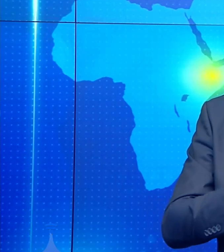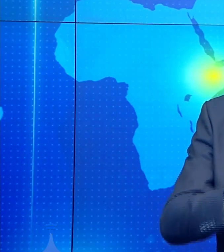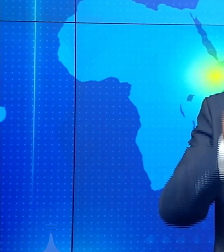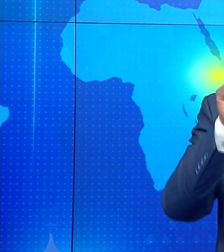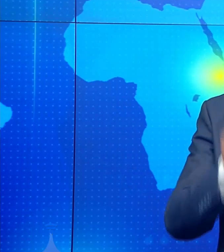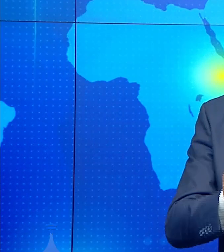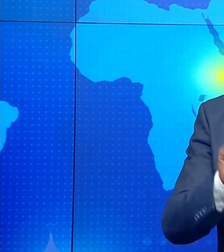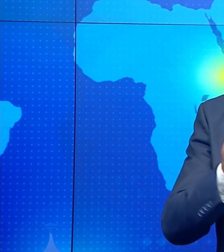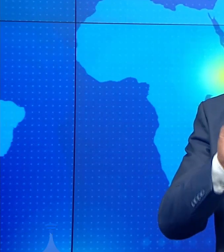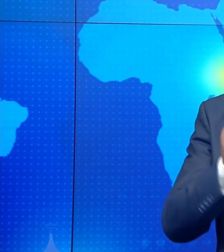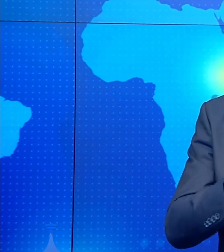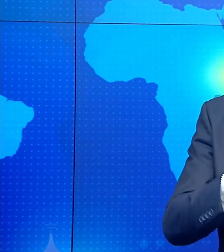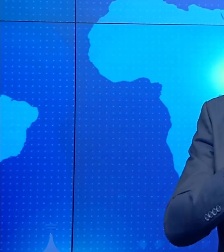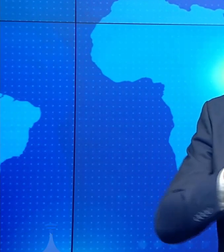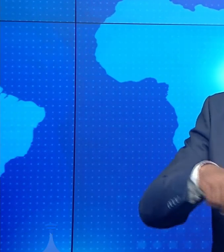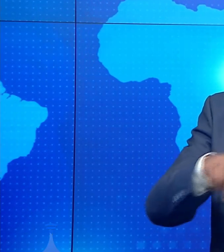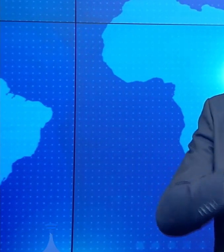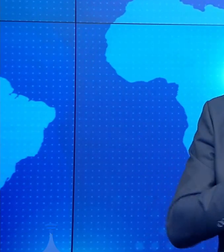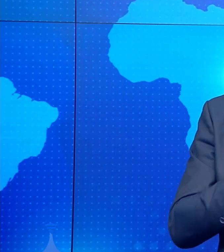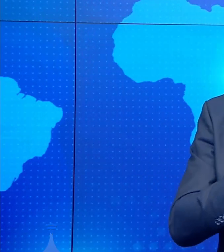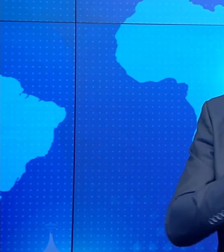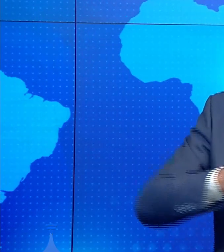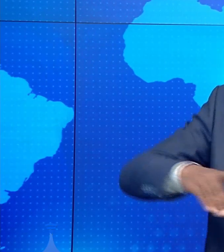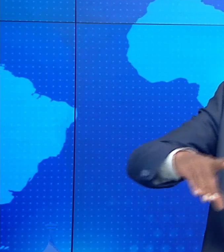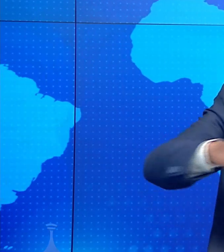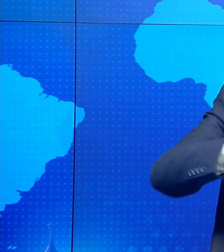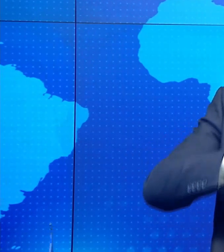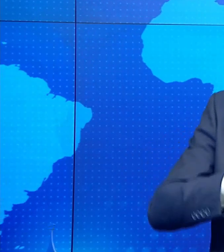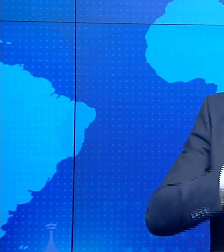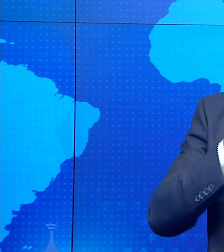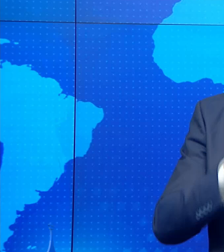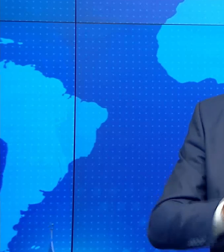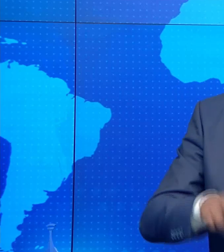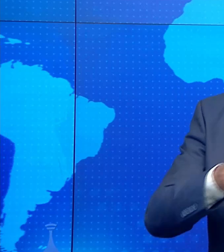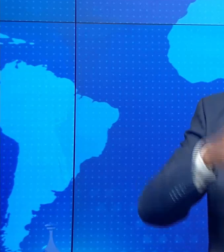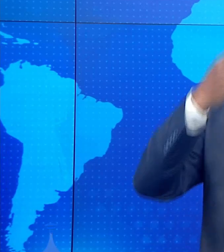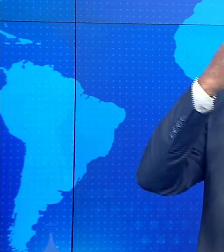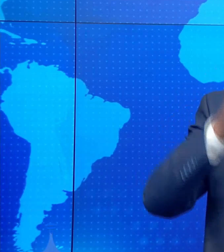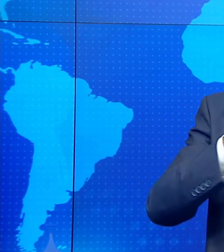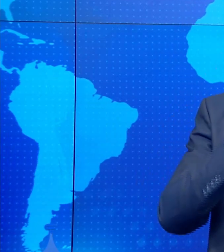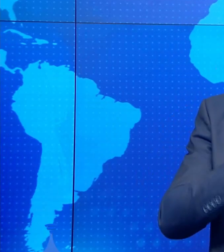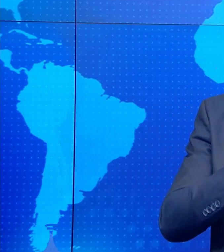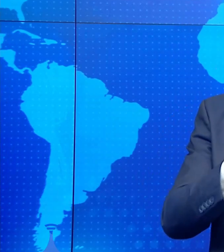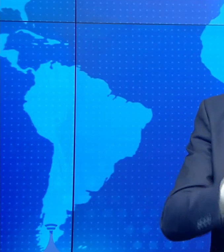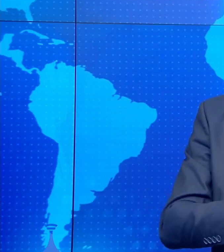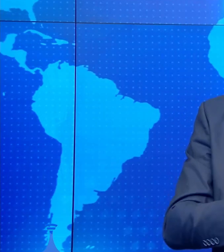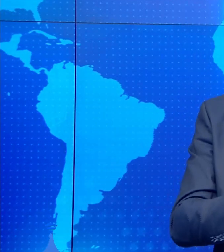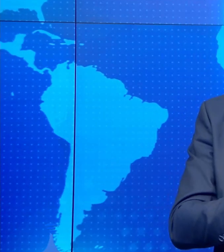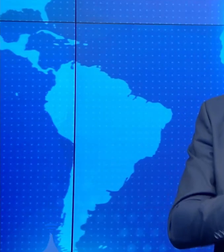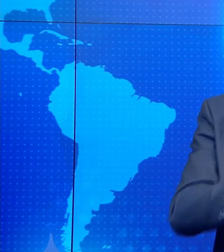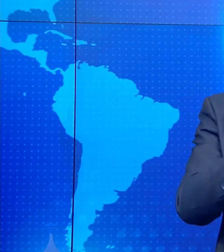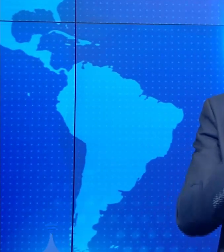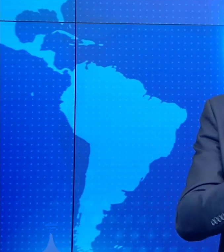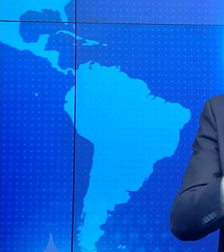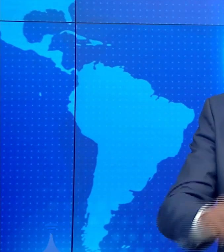ገልጸዋል። የደቡብ ኦሞ ዞን አስተዳደር በክልሉም ብሎም የፌዴራል መንግስቱ ፈጣን እርምጃዎች